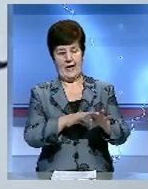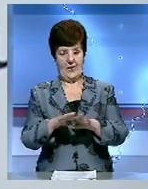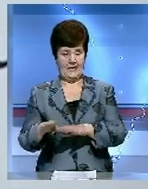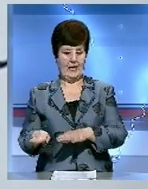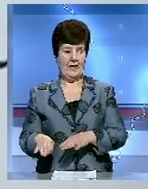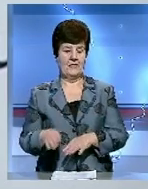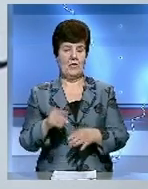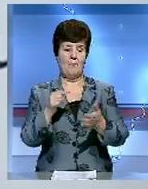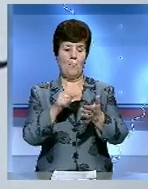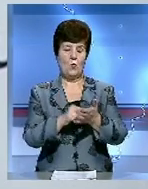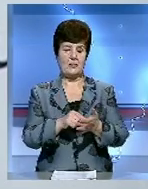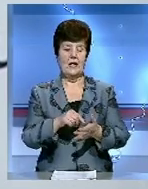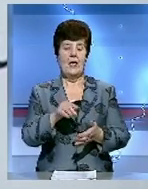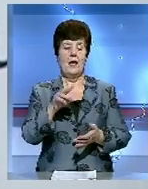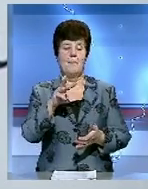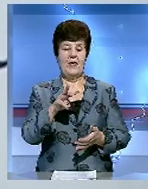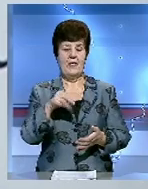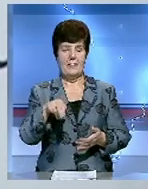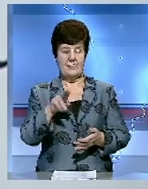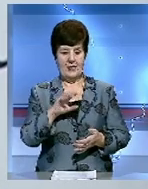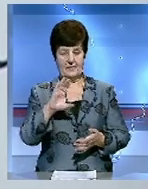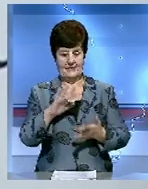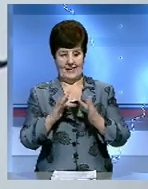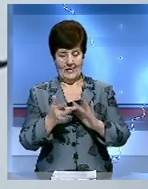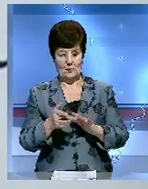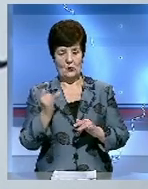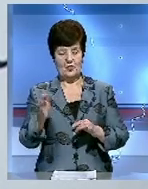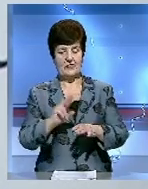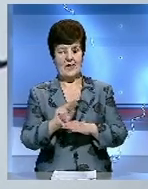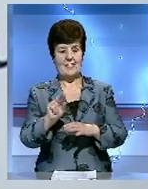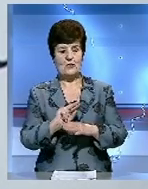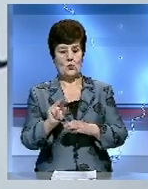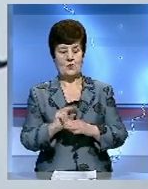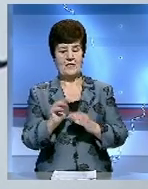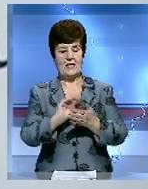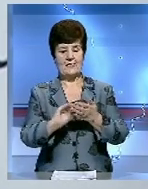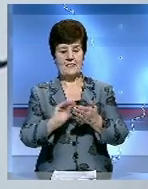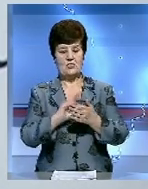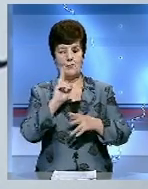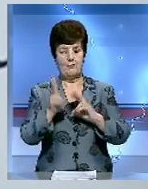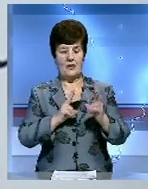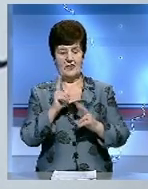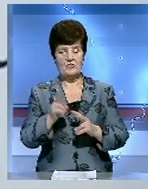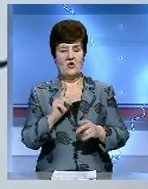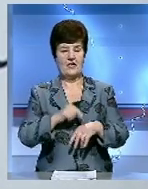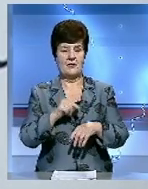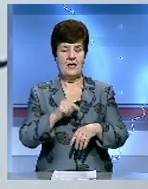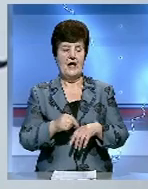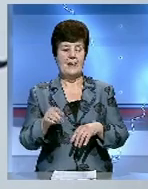egalitate.md, citiți instrucțiune și scrieți plângere dacă vă simțiți